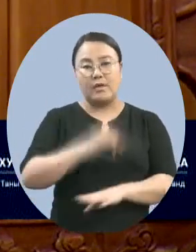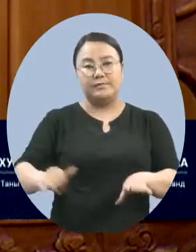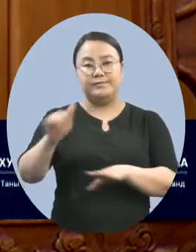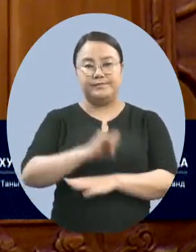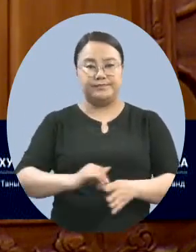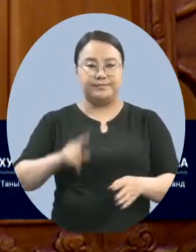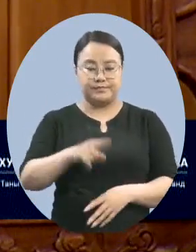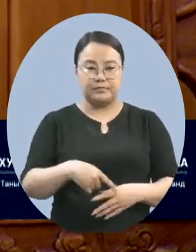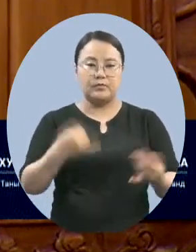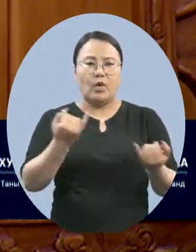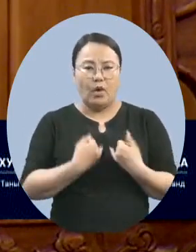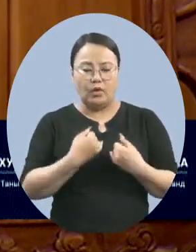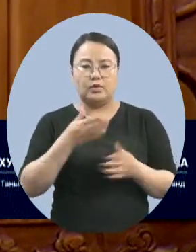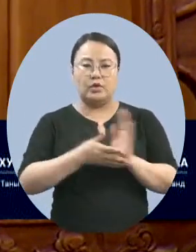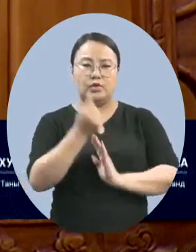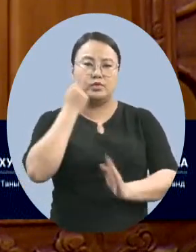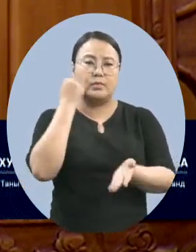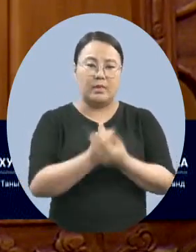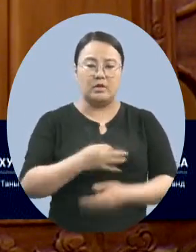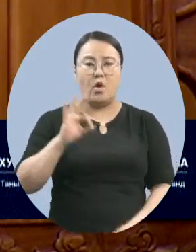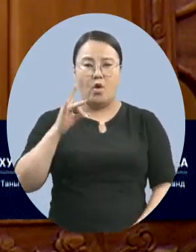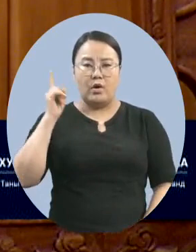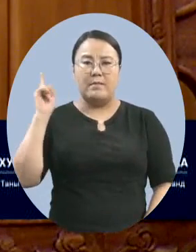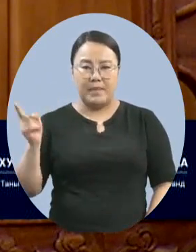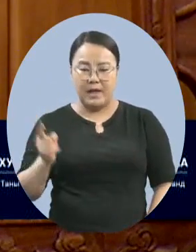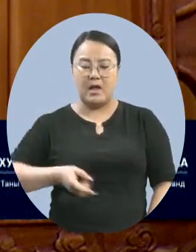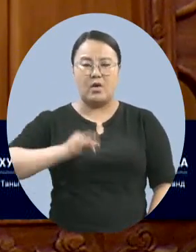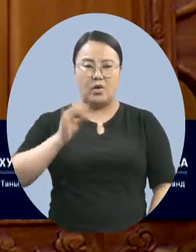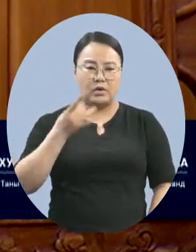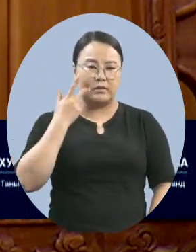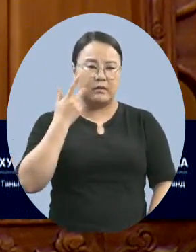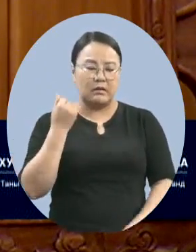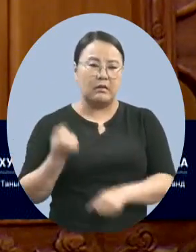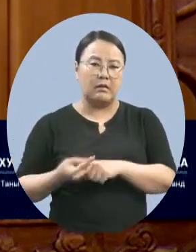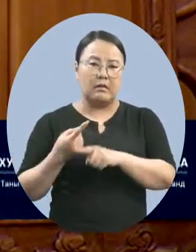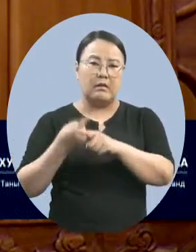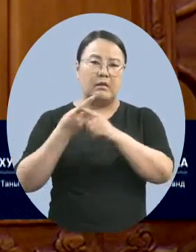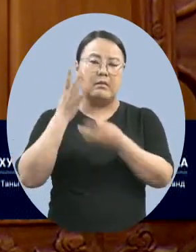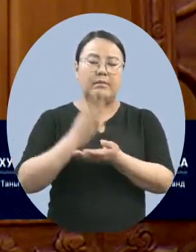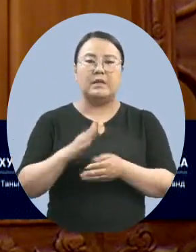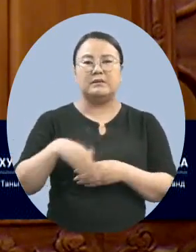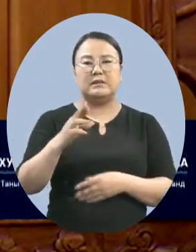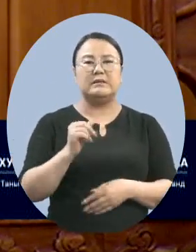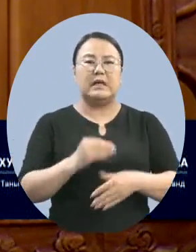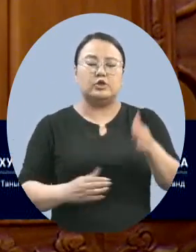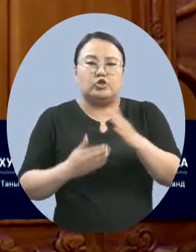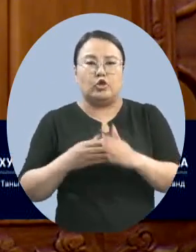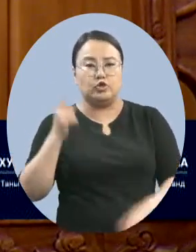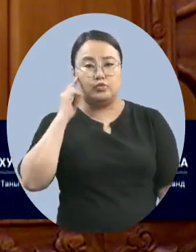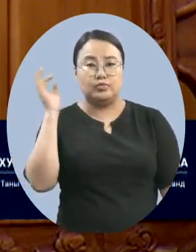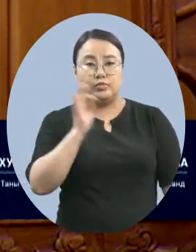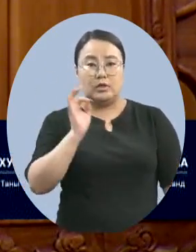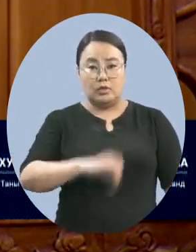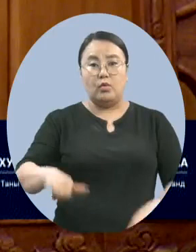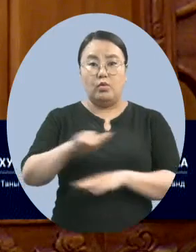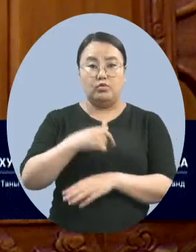их алдагдалтай төсөв баталдаг өөртөө өрн байнга ингээд өсөж явдаг цаашаа яаж зогсоохоо мэдхэ болчихсон